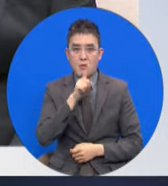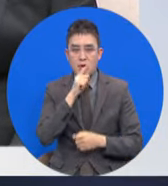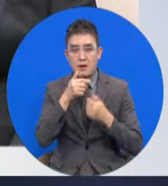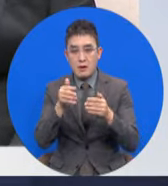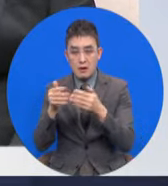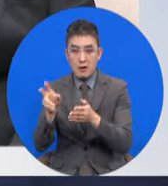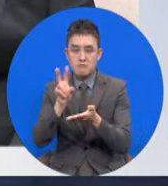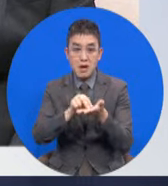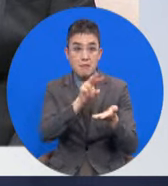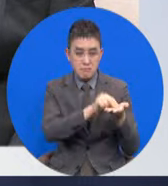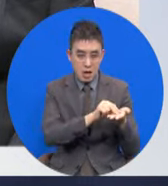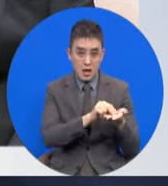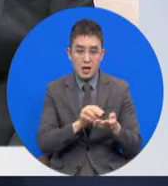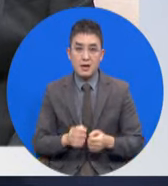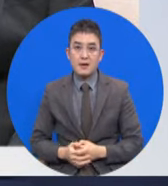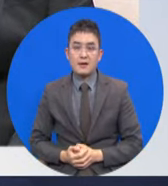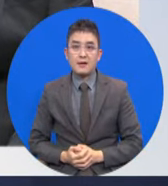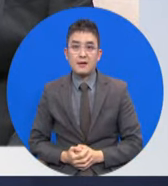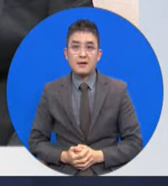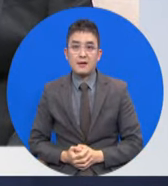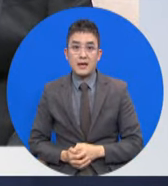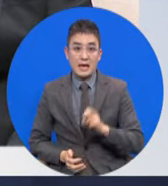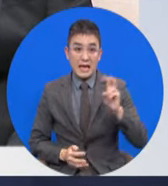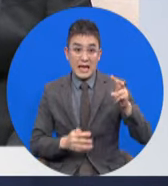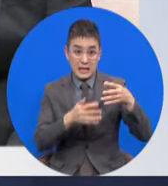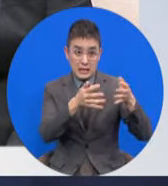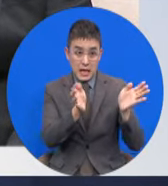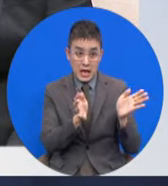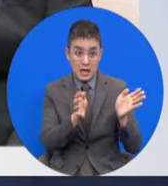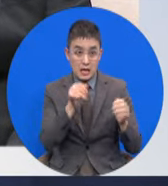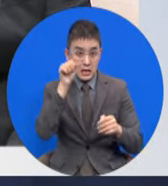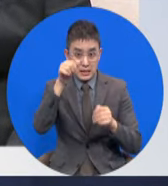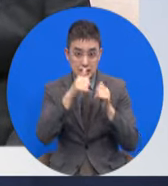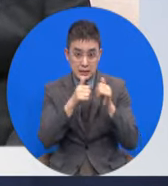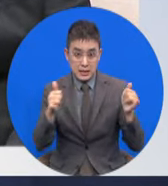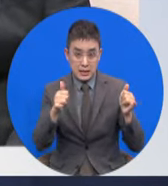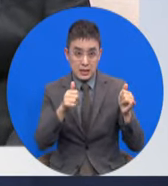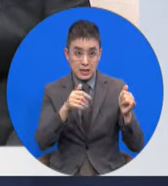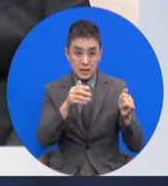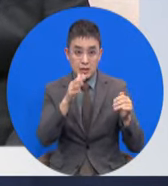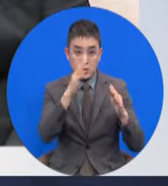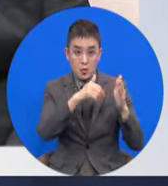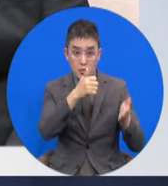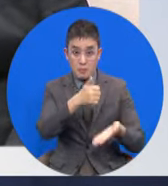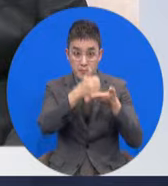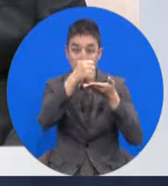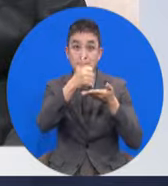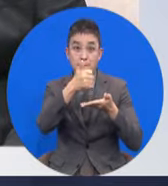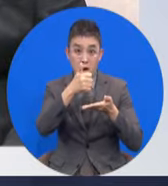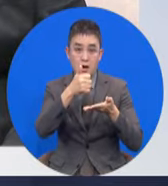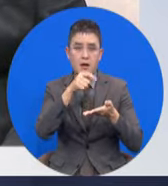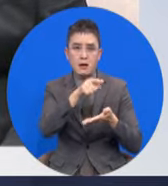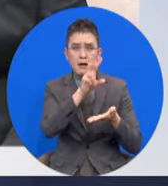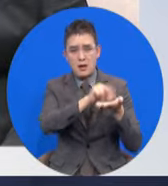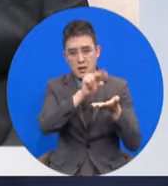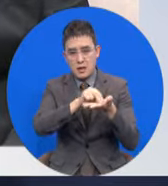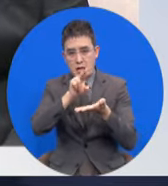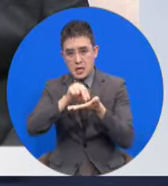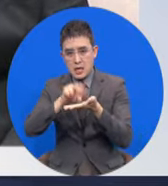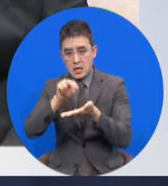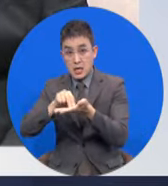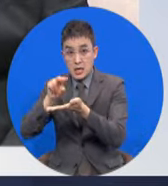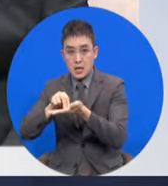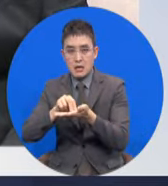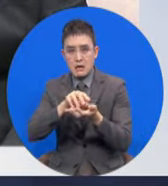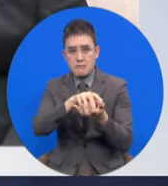이런 야당 후보들의 어떤 공천 이후에 나타나는 불거진 여러 가지 문제점들이 있기